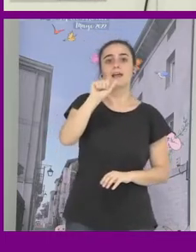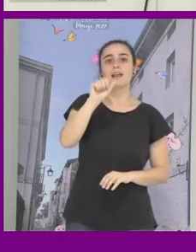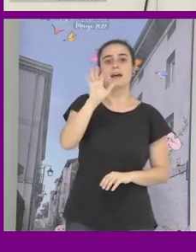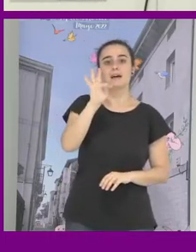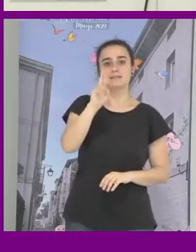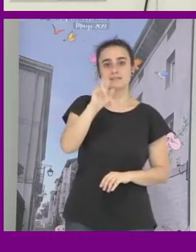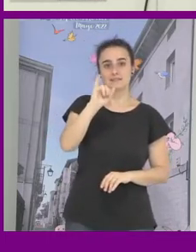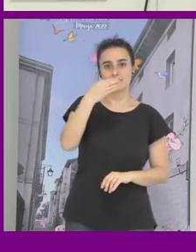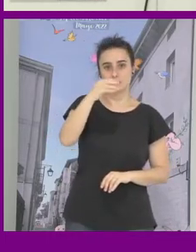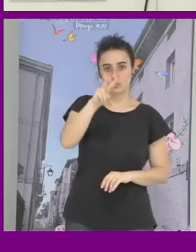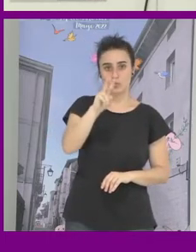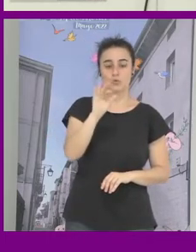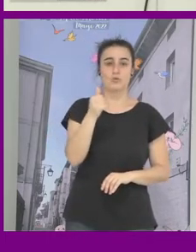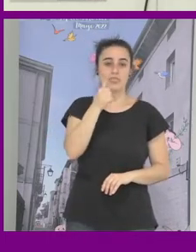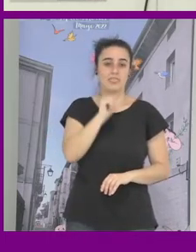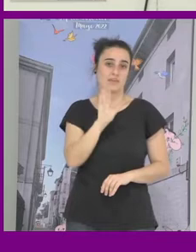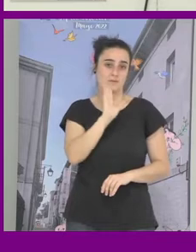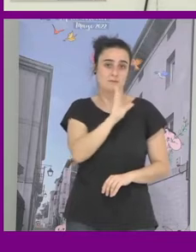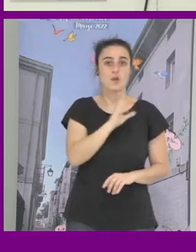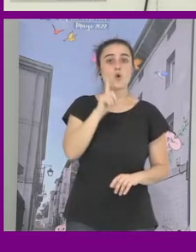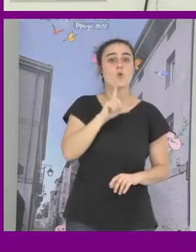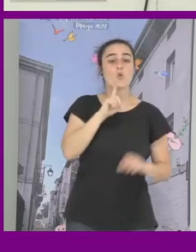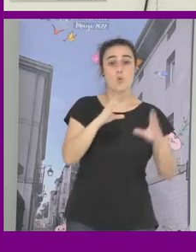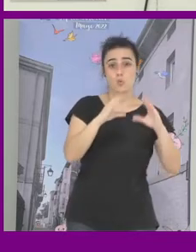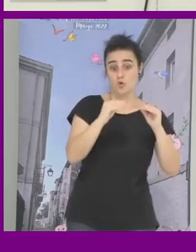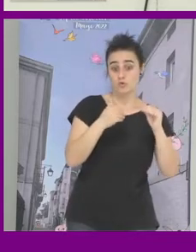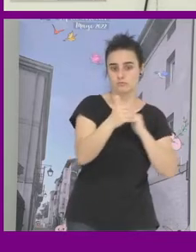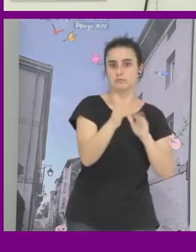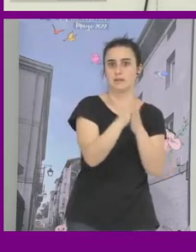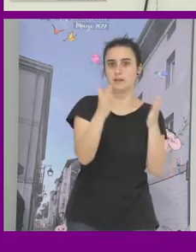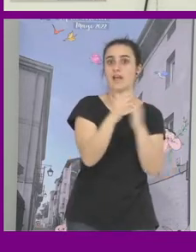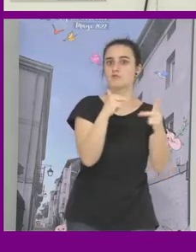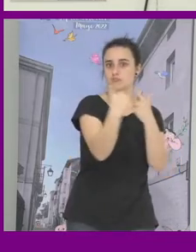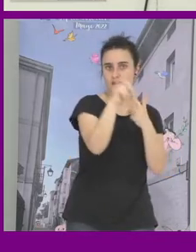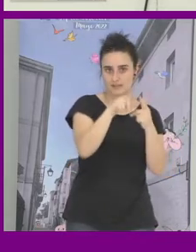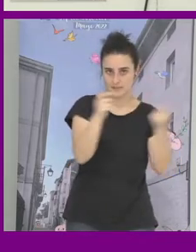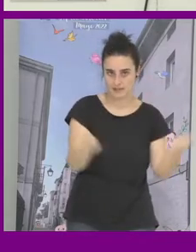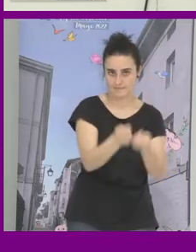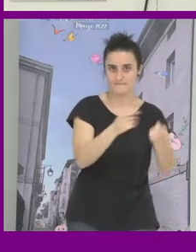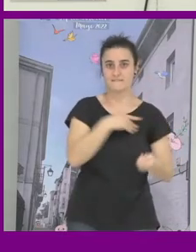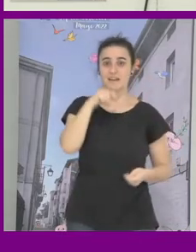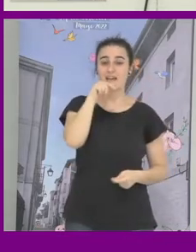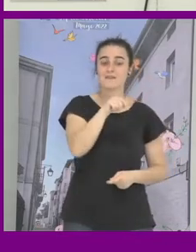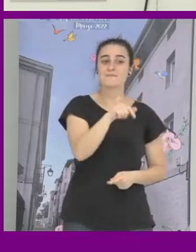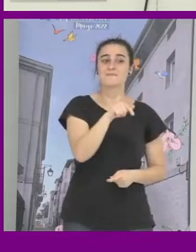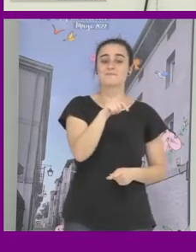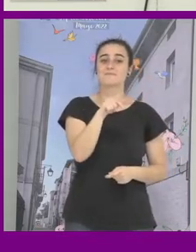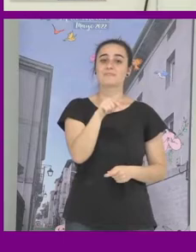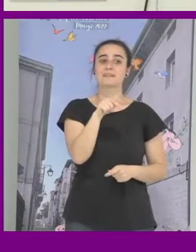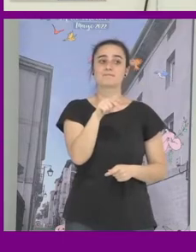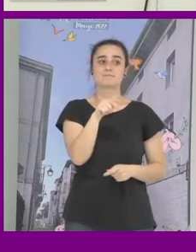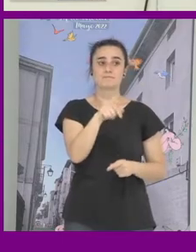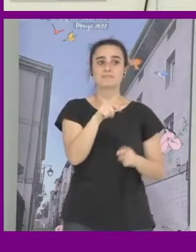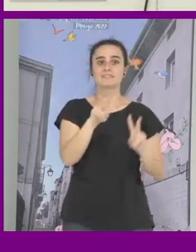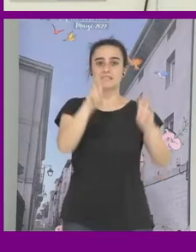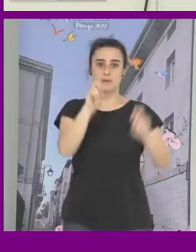boio amatxuen tribua, euskaraz ere aterako da, histeria kolektiboak koordinatu du eta da bueno,